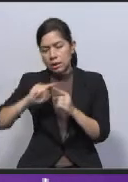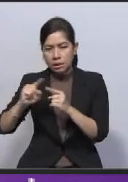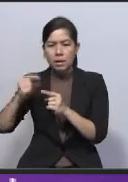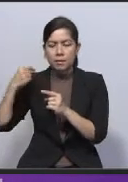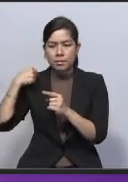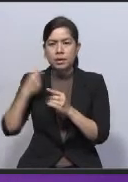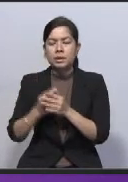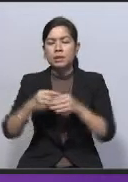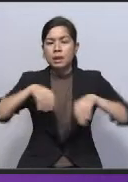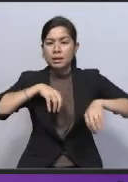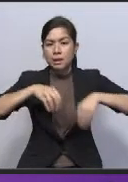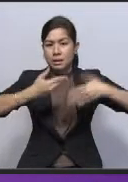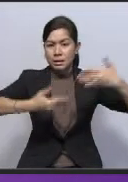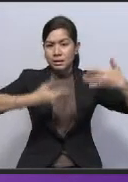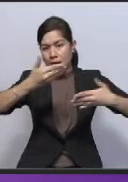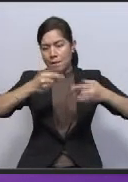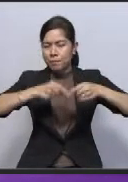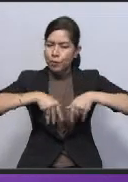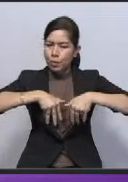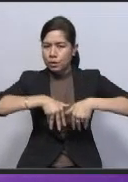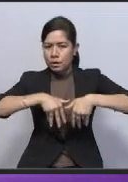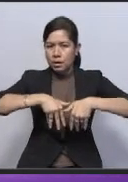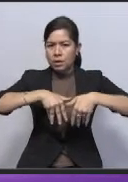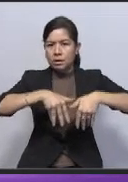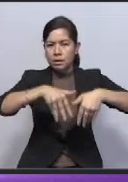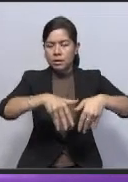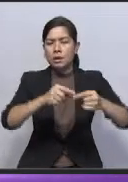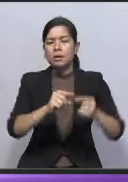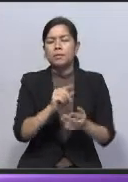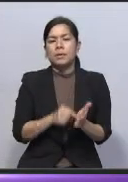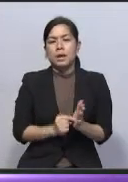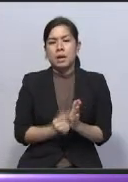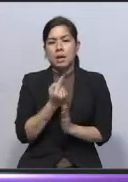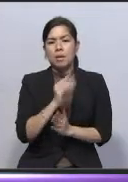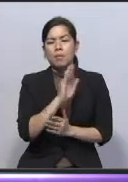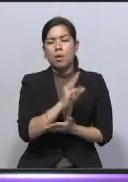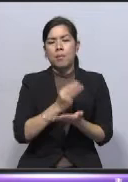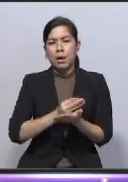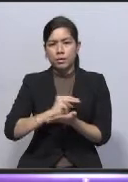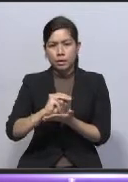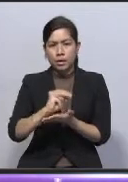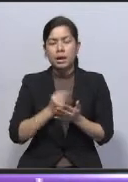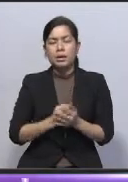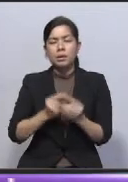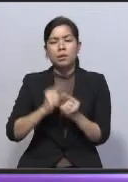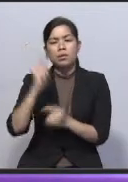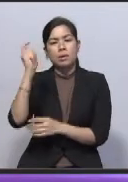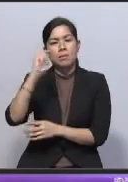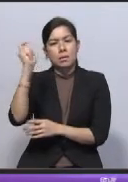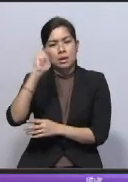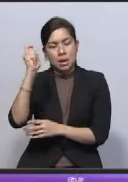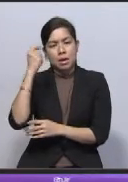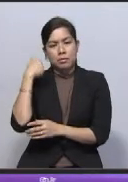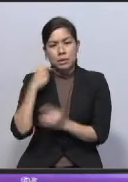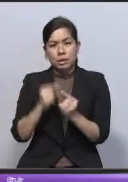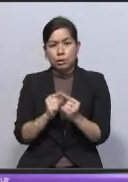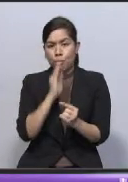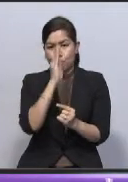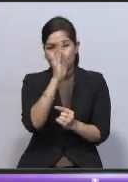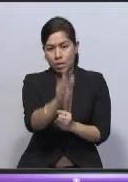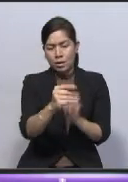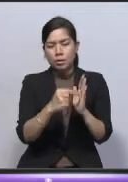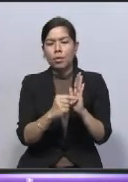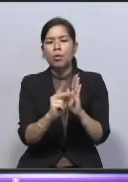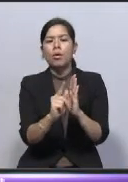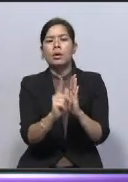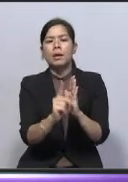การซึ่งจัดกิจกรรม WeWalk เดินมิตรภาพจากมหาวิทยาลัยธรรมศาสตร์ศูนย์รังสิตไปยังจังหวัดขอนแก่นโดยยืนยันว่าไม่เป็น